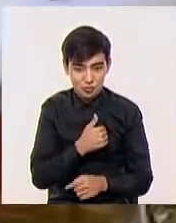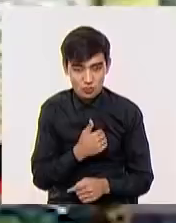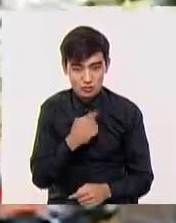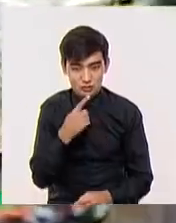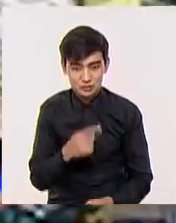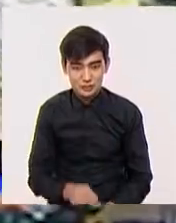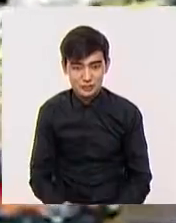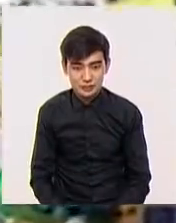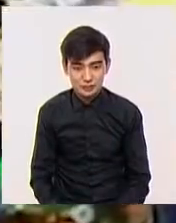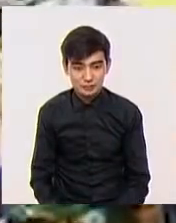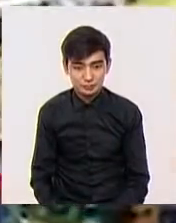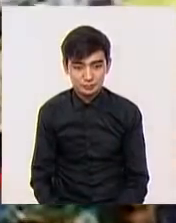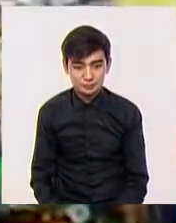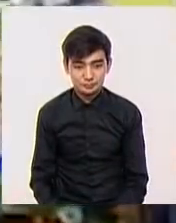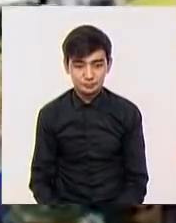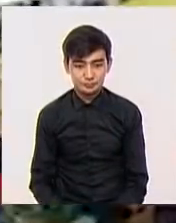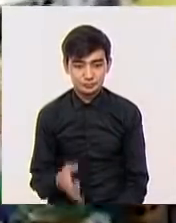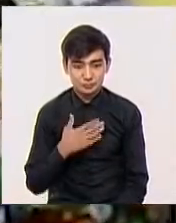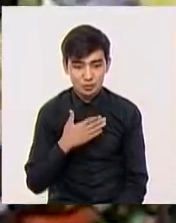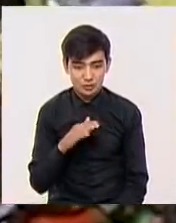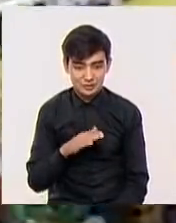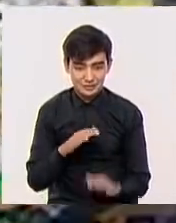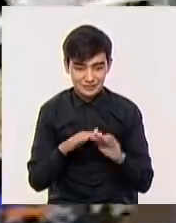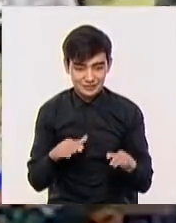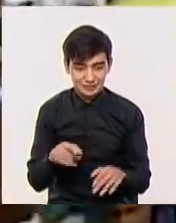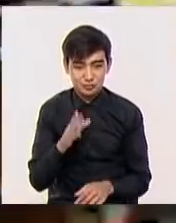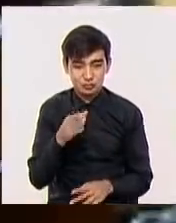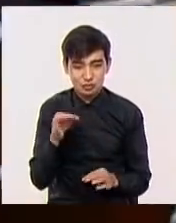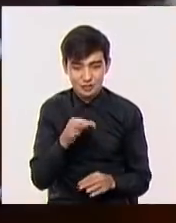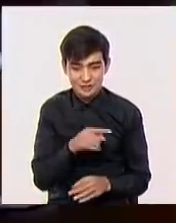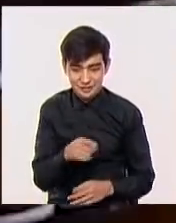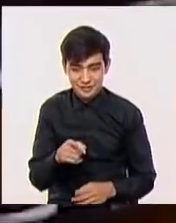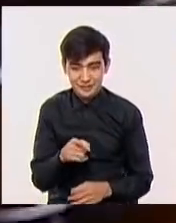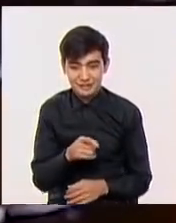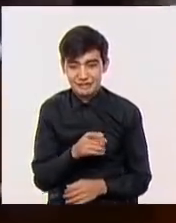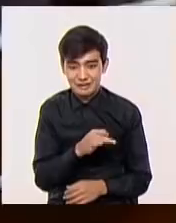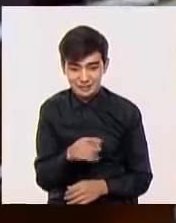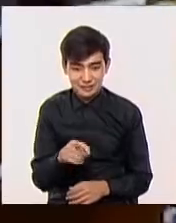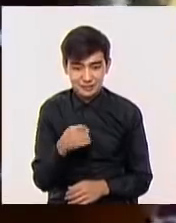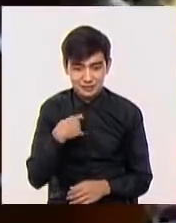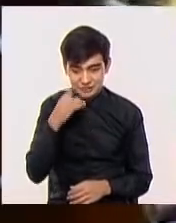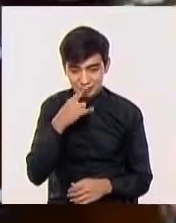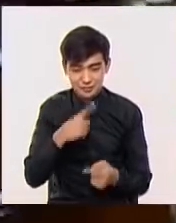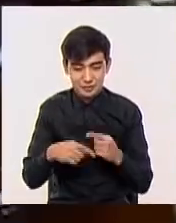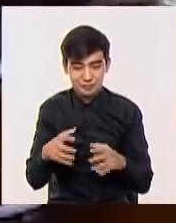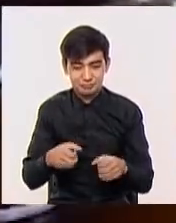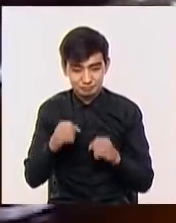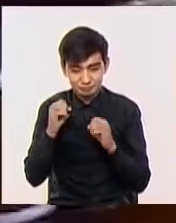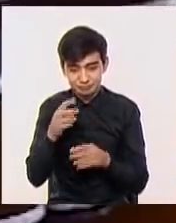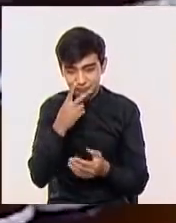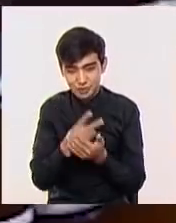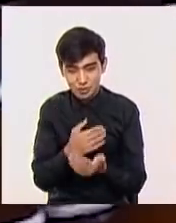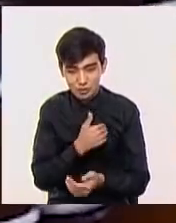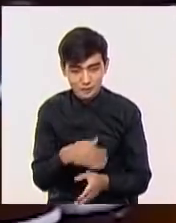айтқан. Мына балдарымызды, мына келешек балдарымызды осыларды енді сол отанға апарып, Қазақстанға апарып,